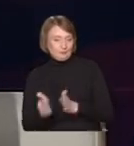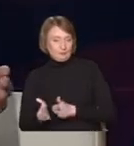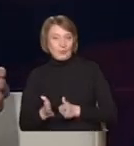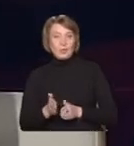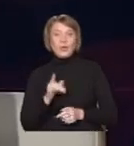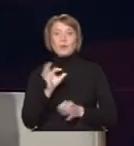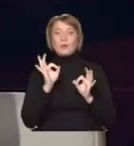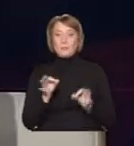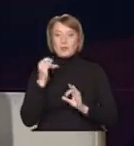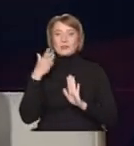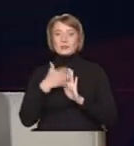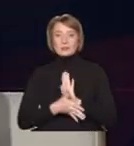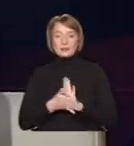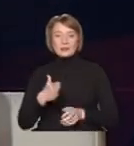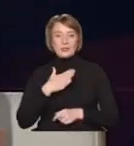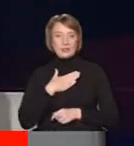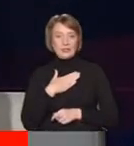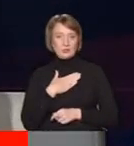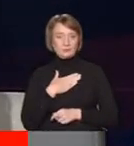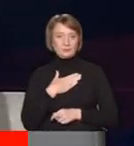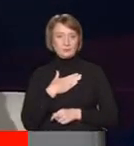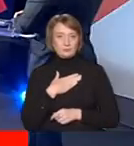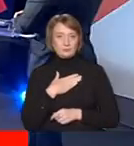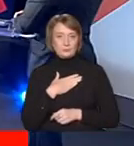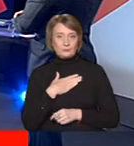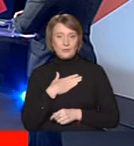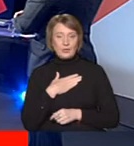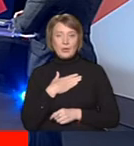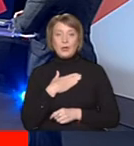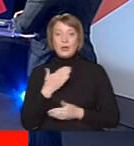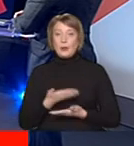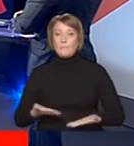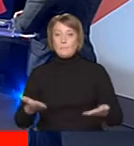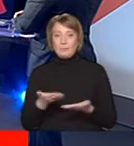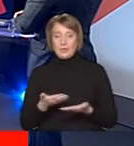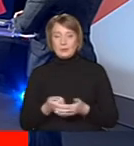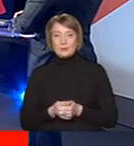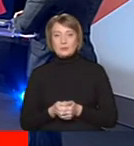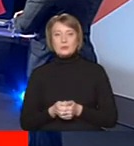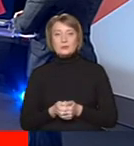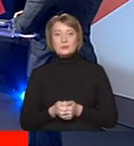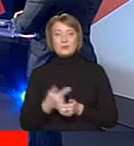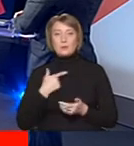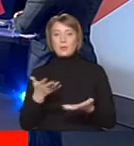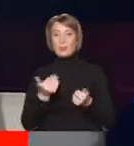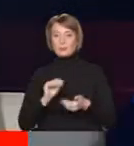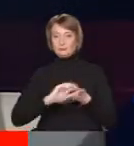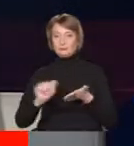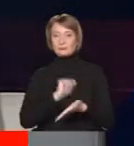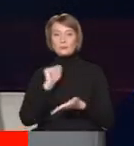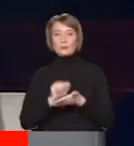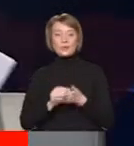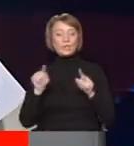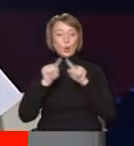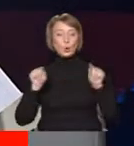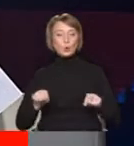ви правильно дуже підмітили основний посил нашої програми. Насправді, ми роздаємо певний час вже таку листівку, редуковану на різографі